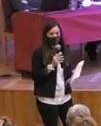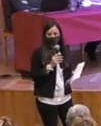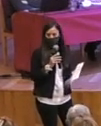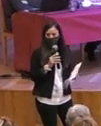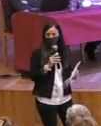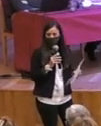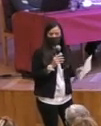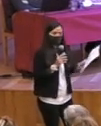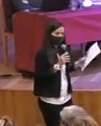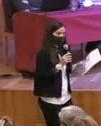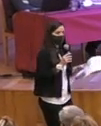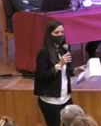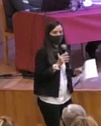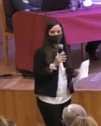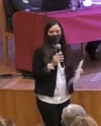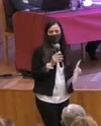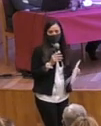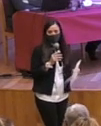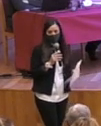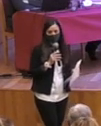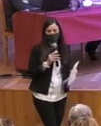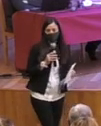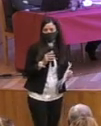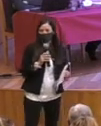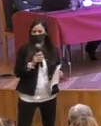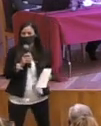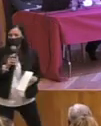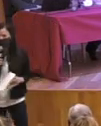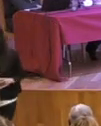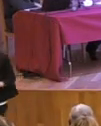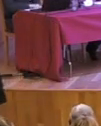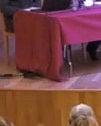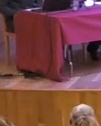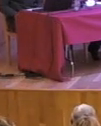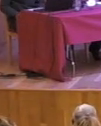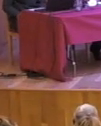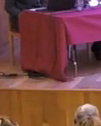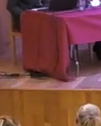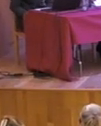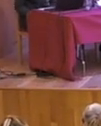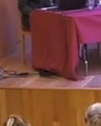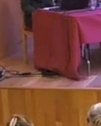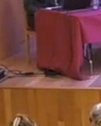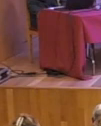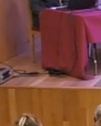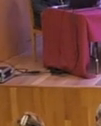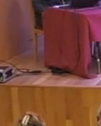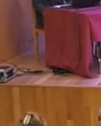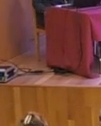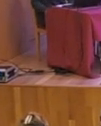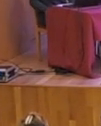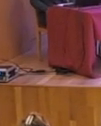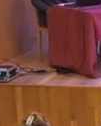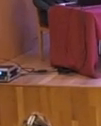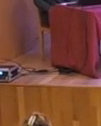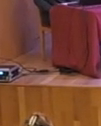les vostres preguntes i un cop acabada la intervenció de l'alcaldessa la respondrem. Moltes gràcies. Bé, bona tarda. Jo molt breu